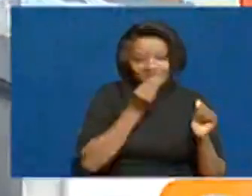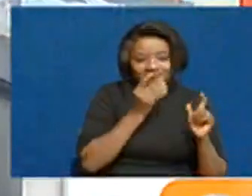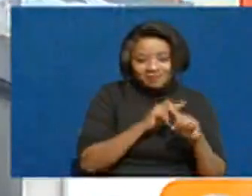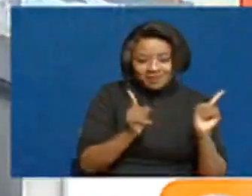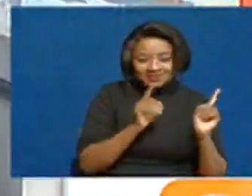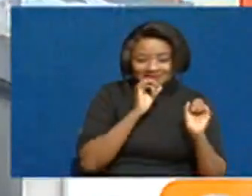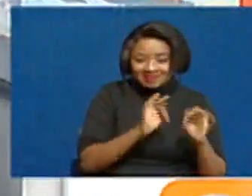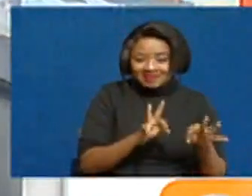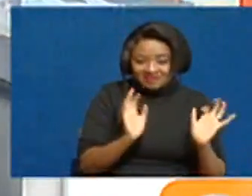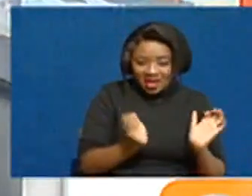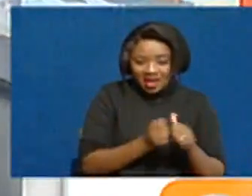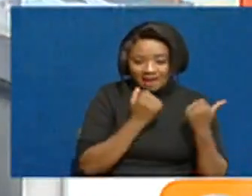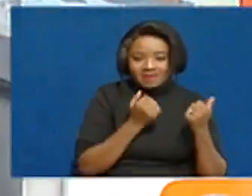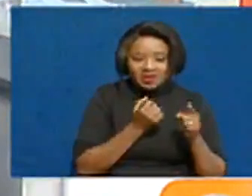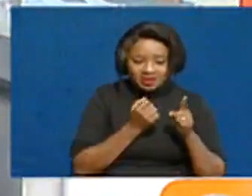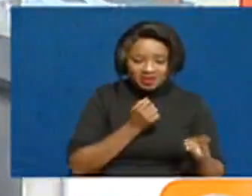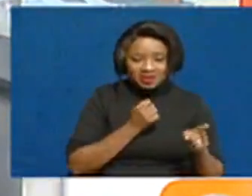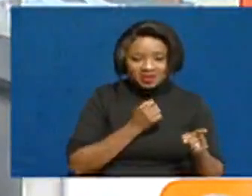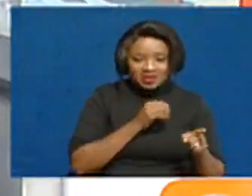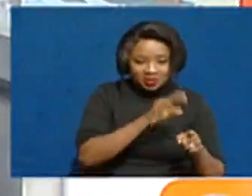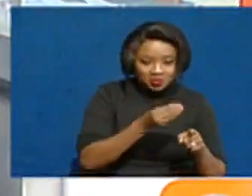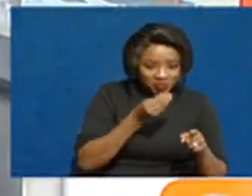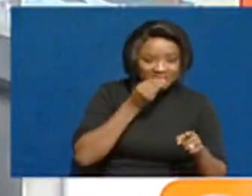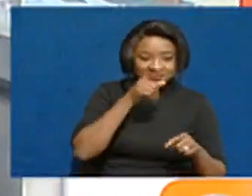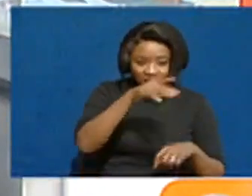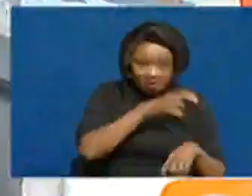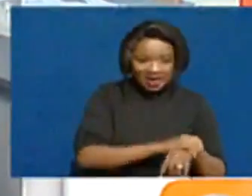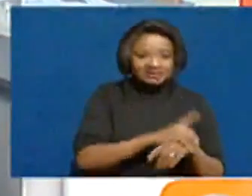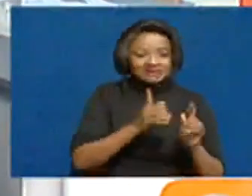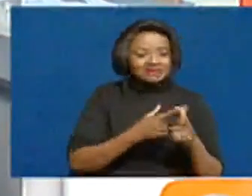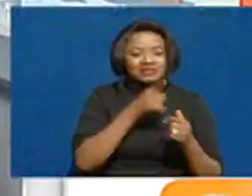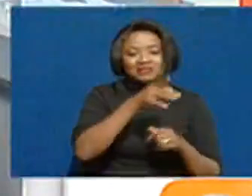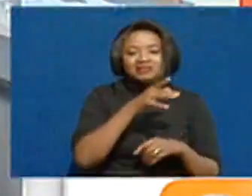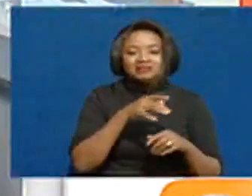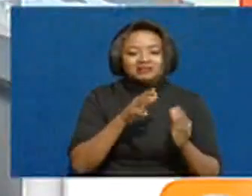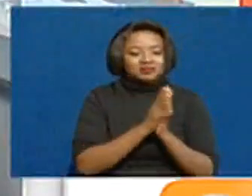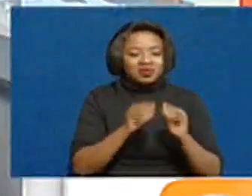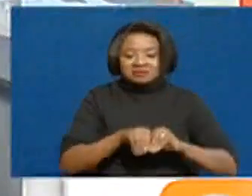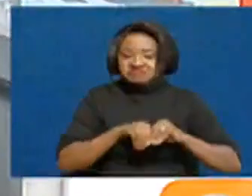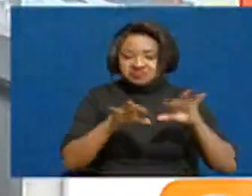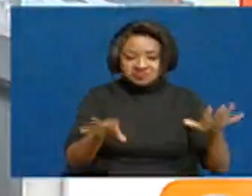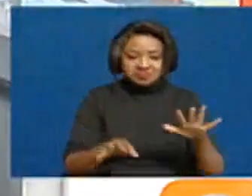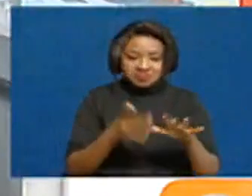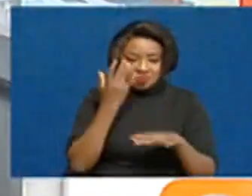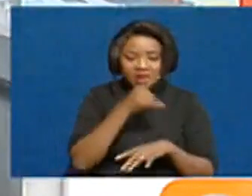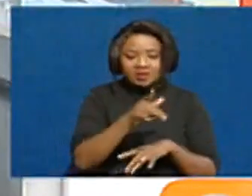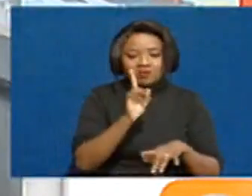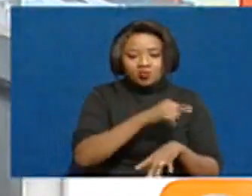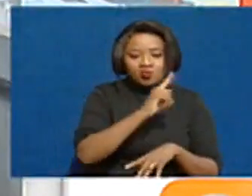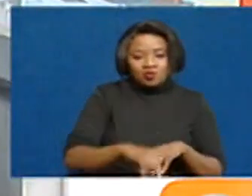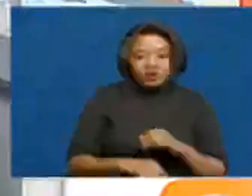mbaya ikipatikana inakuwa zahma. Inakuwa habari kubwa kwenye vyombo vya habari. Akila